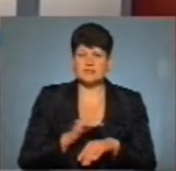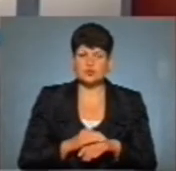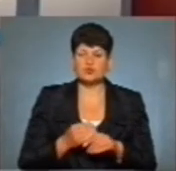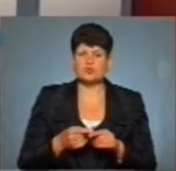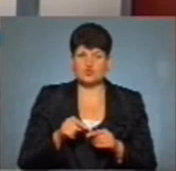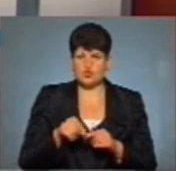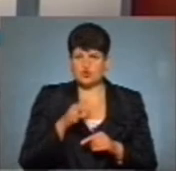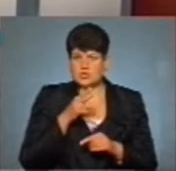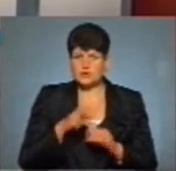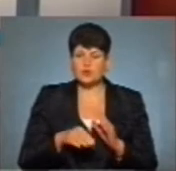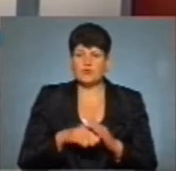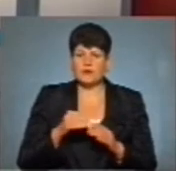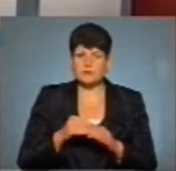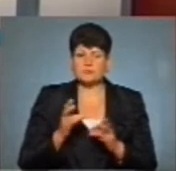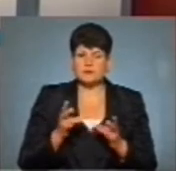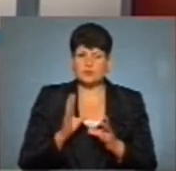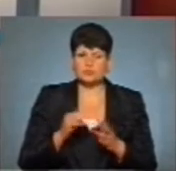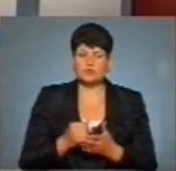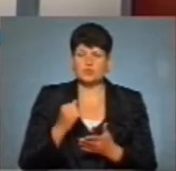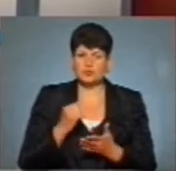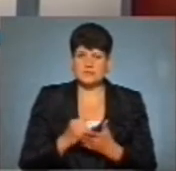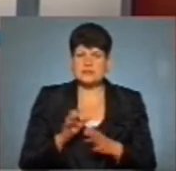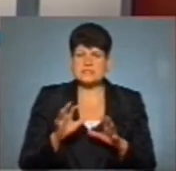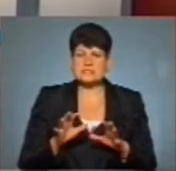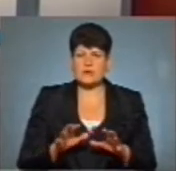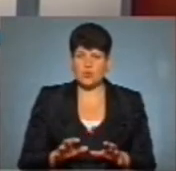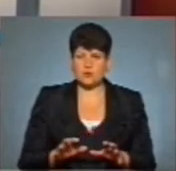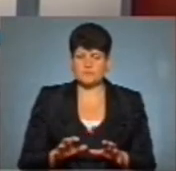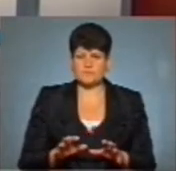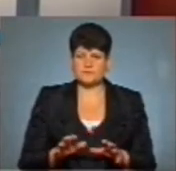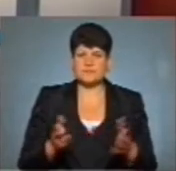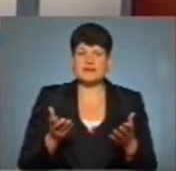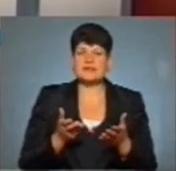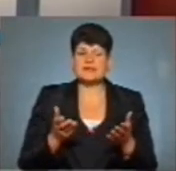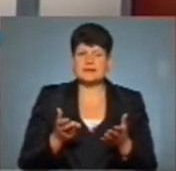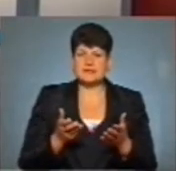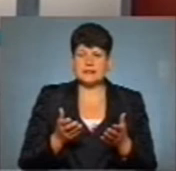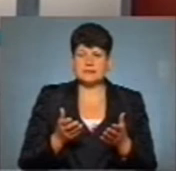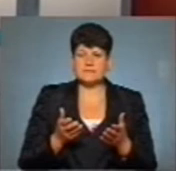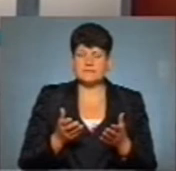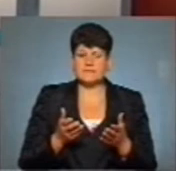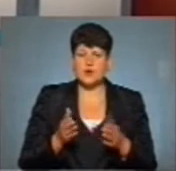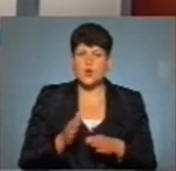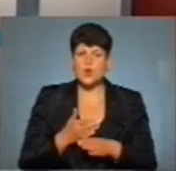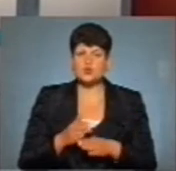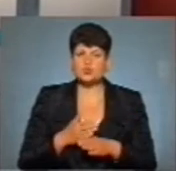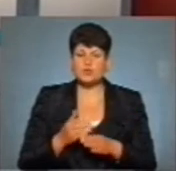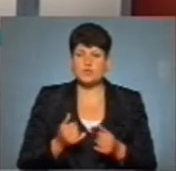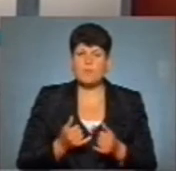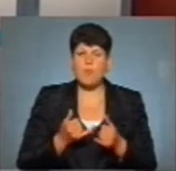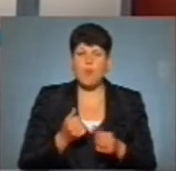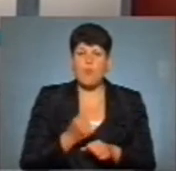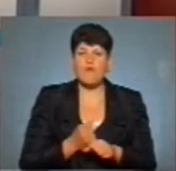часу, ще до виборів, потрібно буде розробити закон, яким визначити розподіл повноважень,